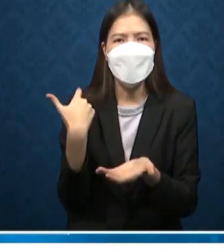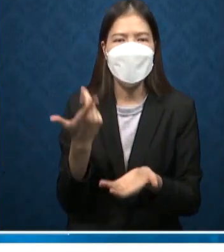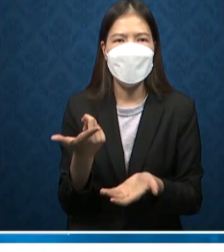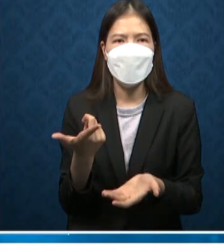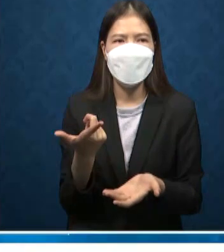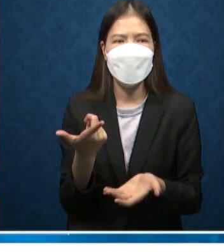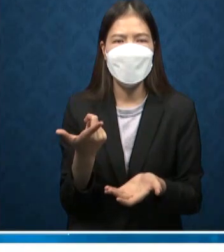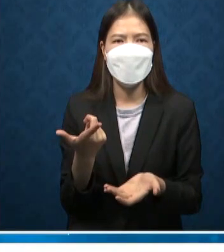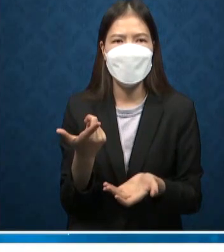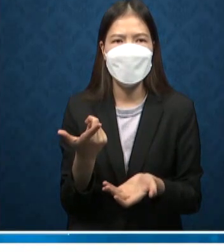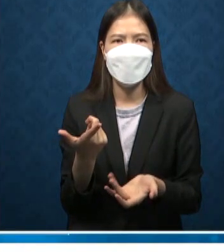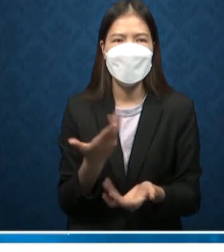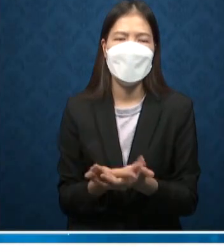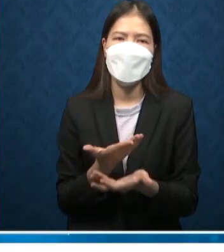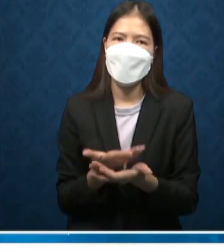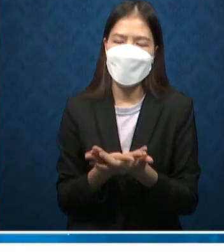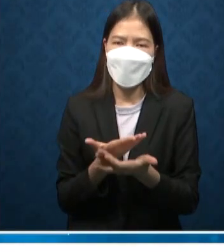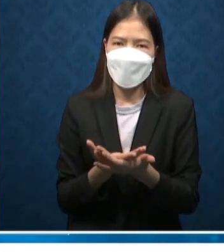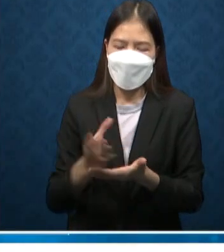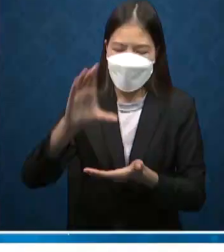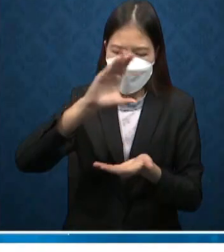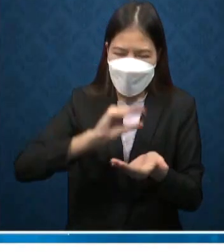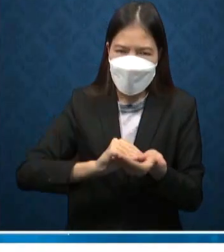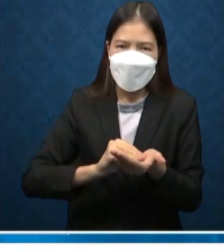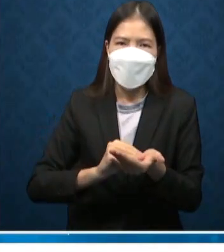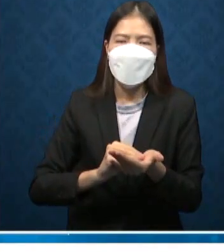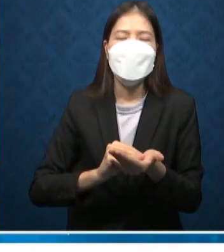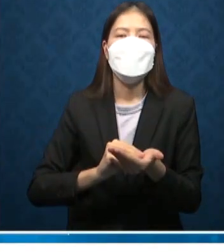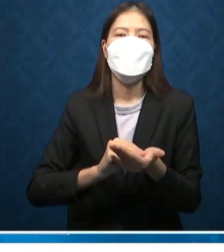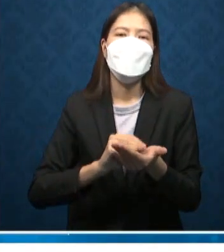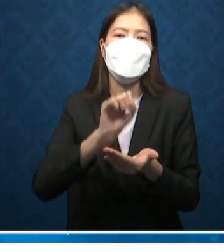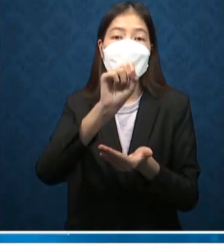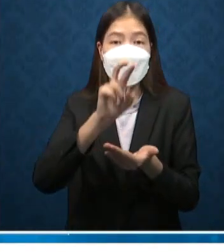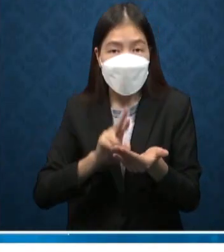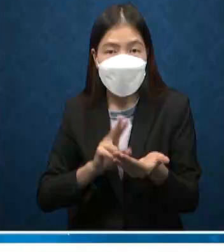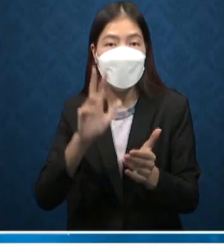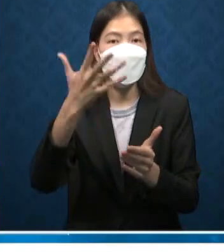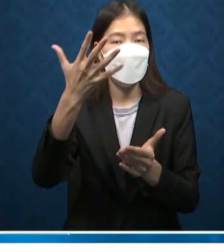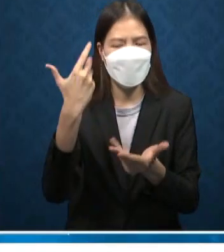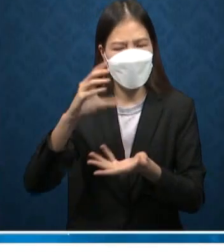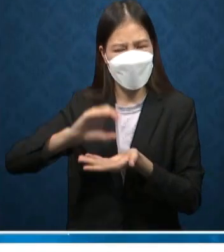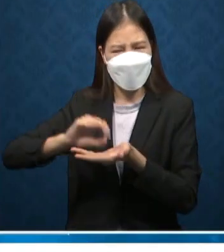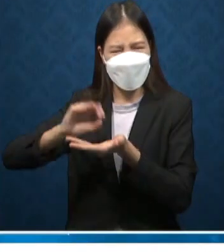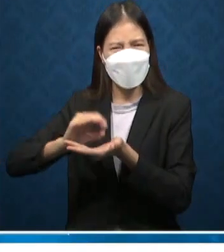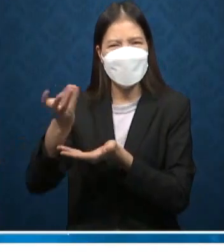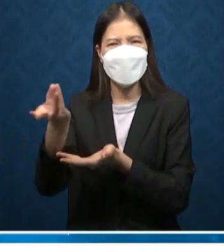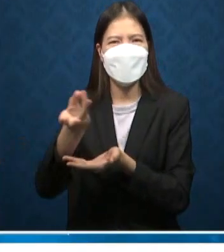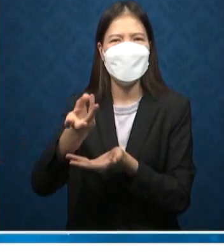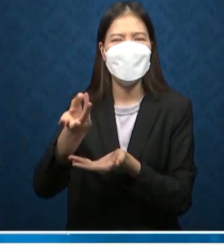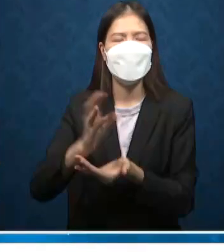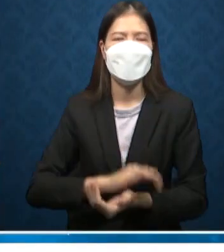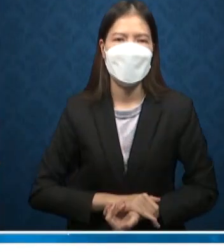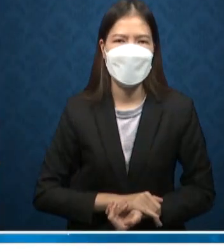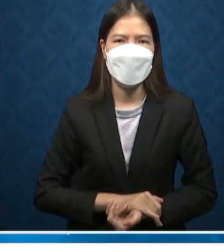ณเวลานั้นสำนักงานไม่ได้เก็บเงินสำรองจ่ายไปเยอะขนาดนั้นจึงไม่สามาร